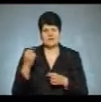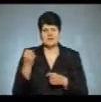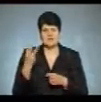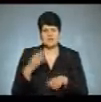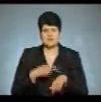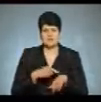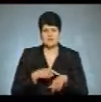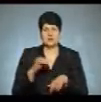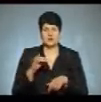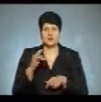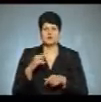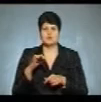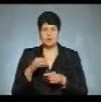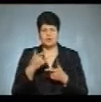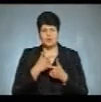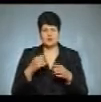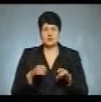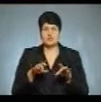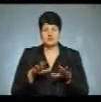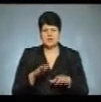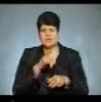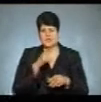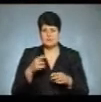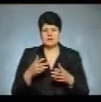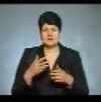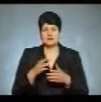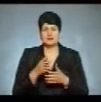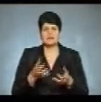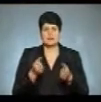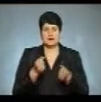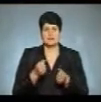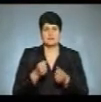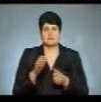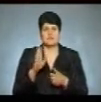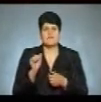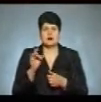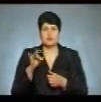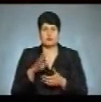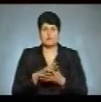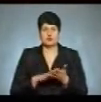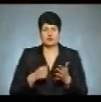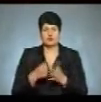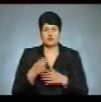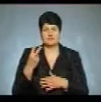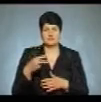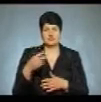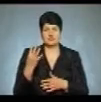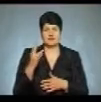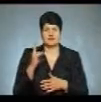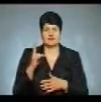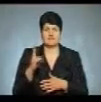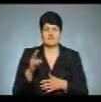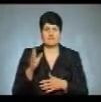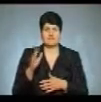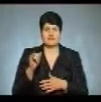годині Юрій Дзюбановський оголошує рішення термін тримання під вартою Сергія Терендеха продовжити до 24 квітня, а